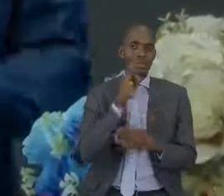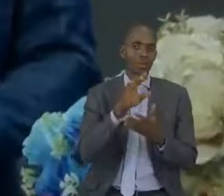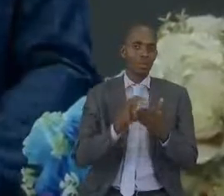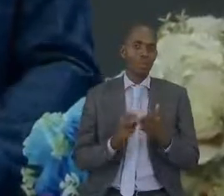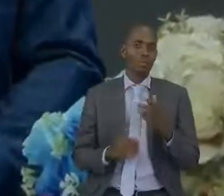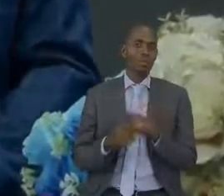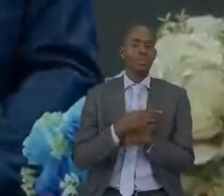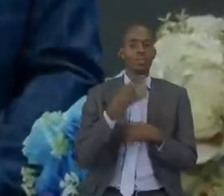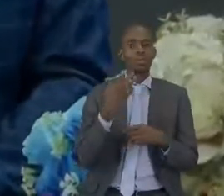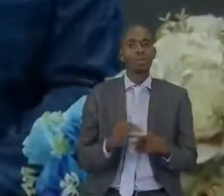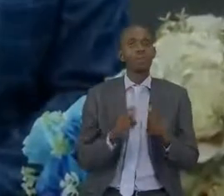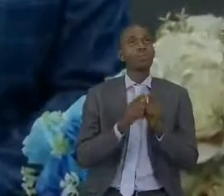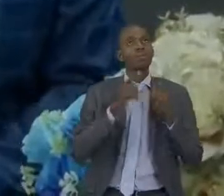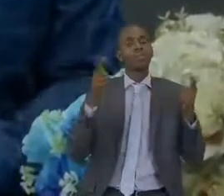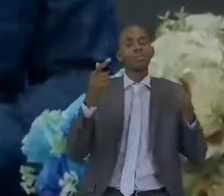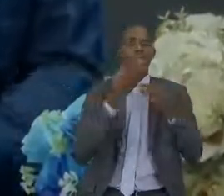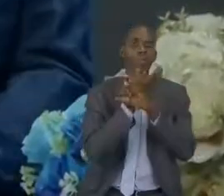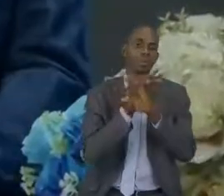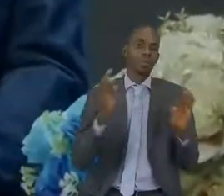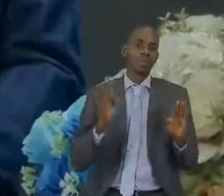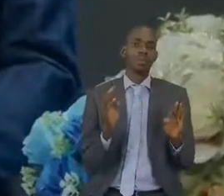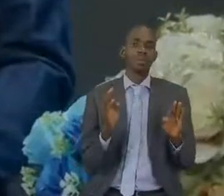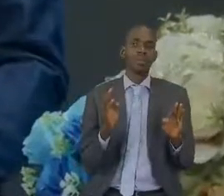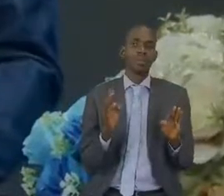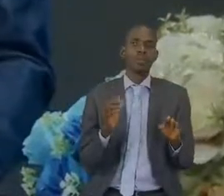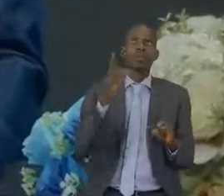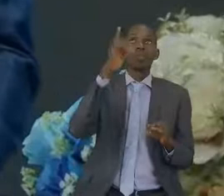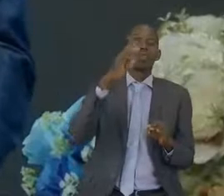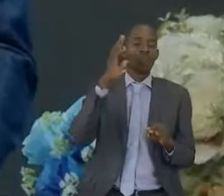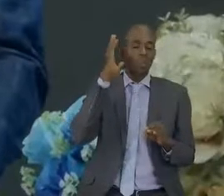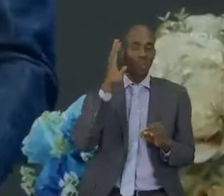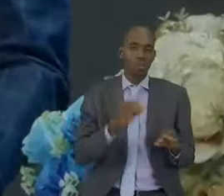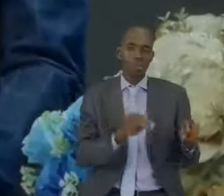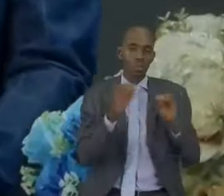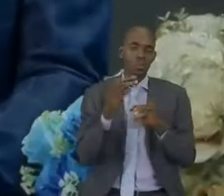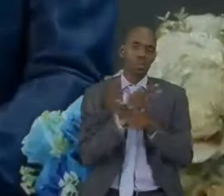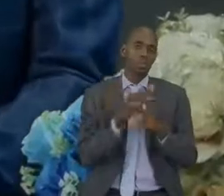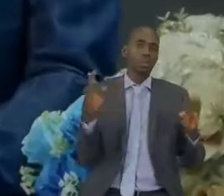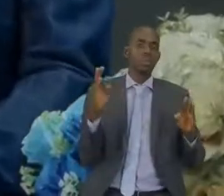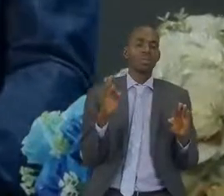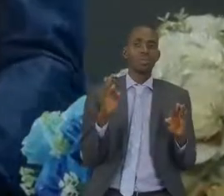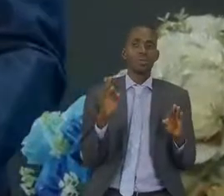de liberté si naturelle. Dieu va t'affranchir.